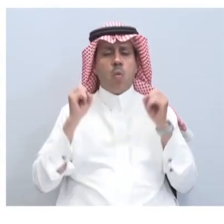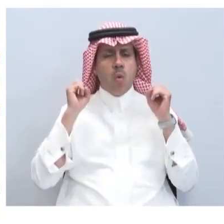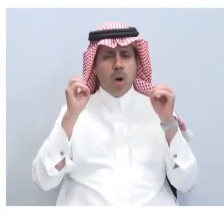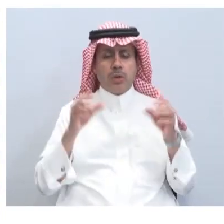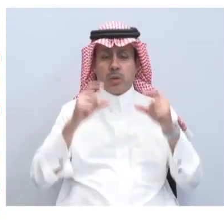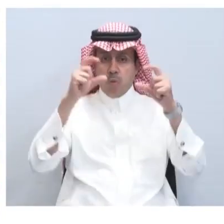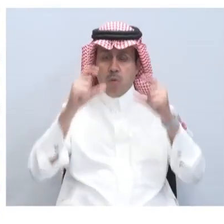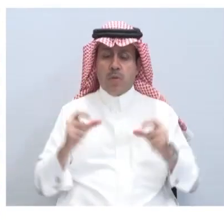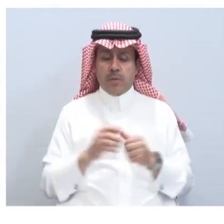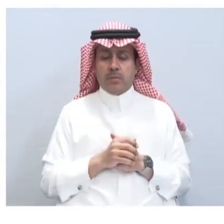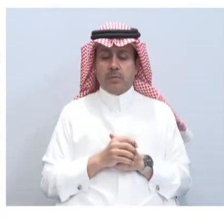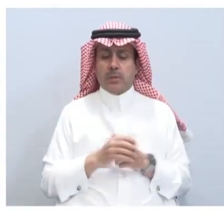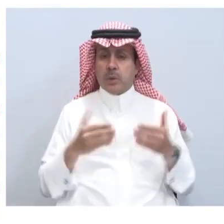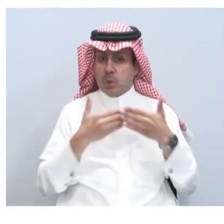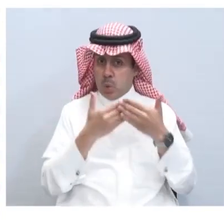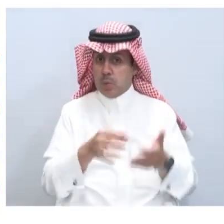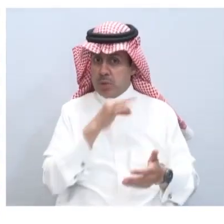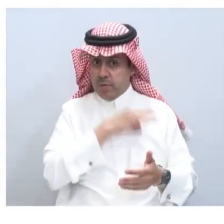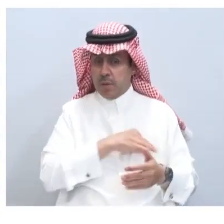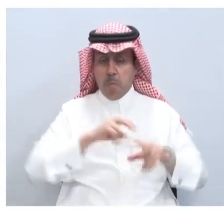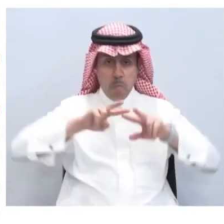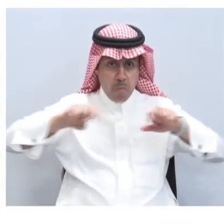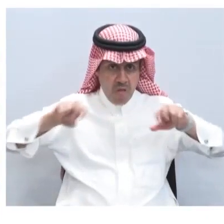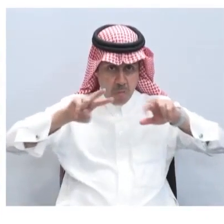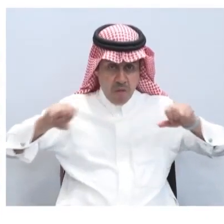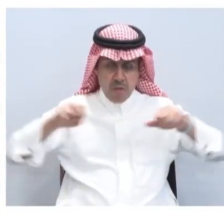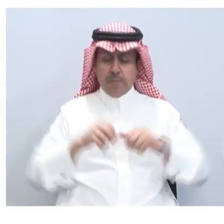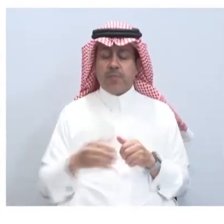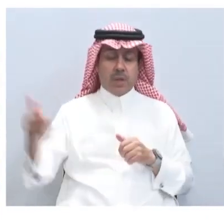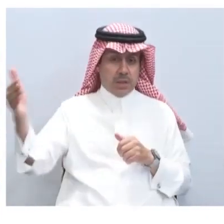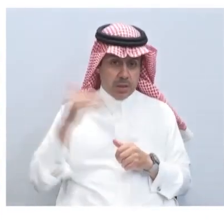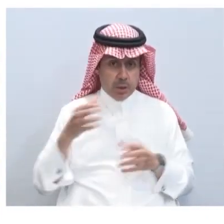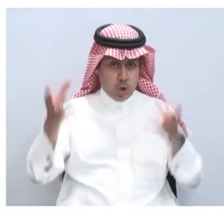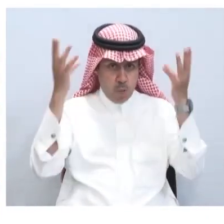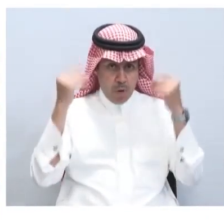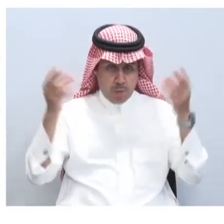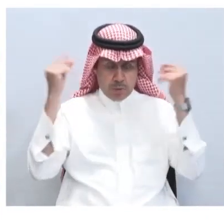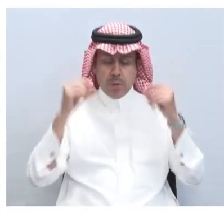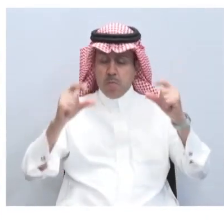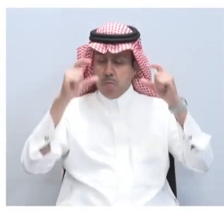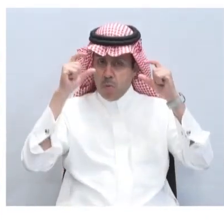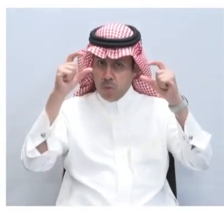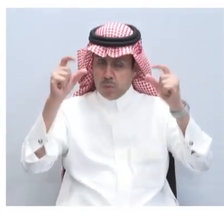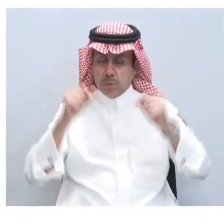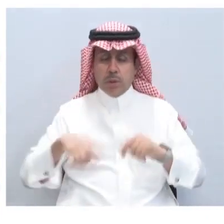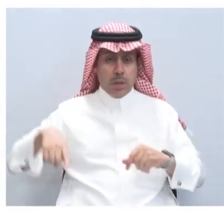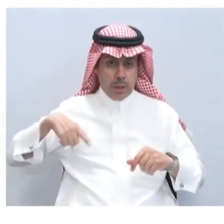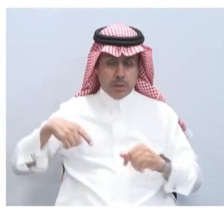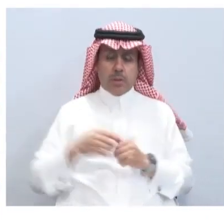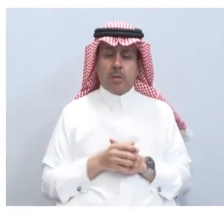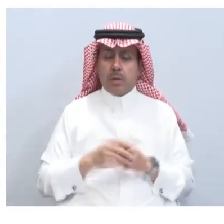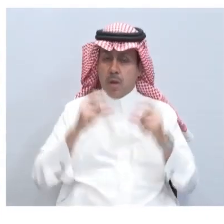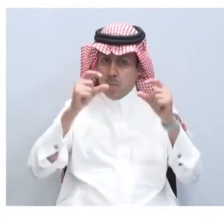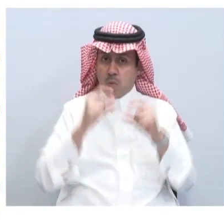الموضوعيه التي تقدم للمستفيدين البحث واسترجاع المعلومات المطلوبه من الموضوعات الرئيسه الى